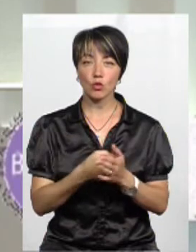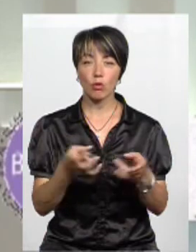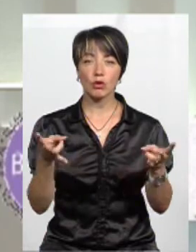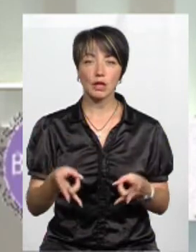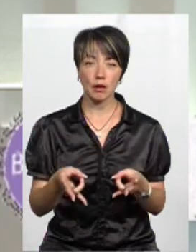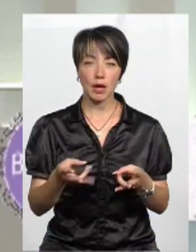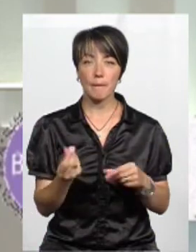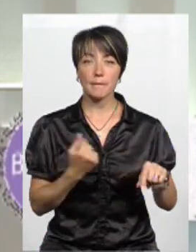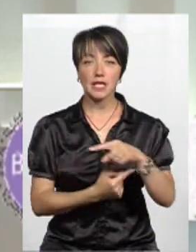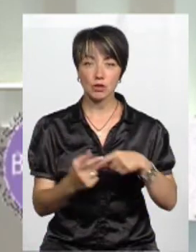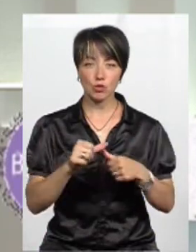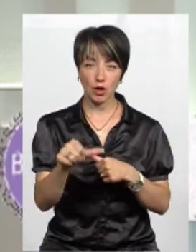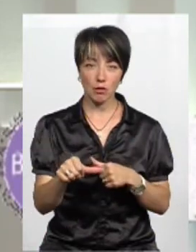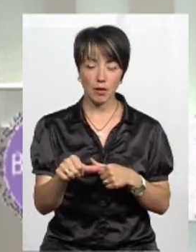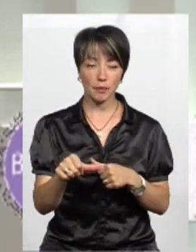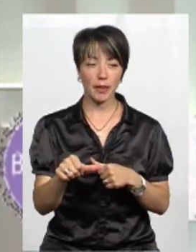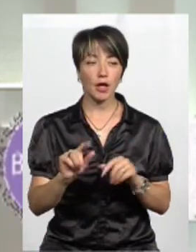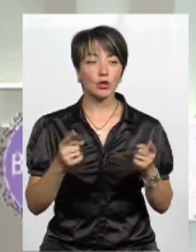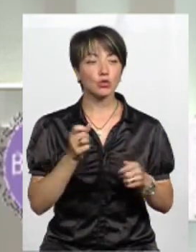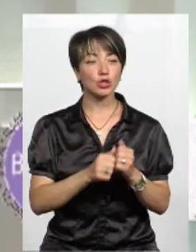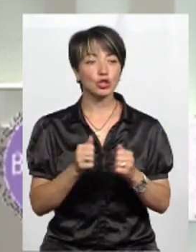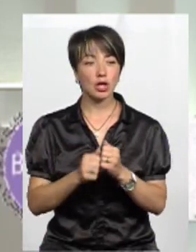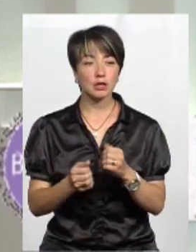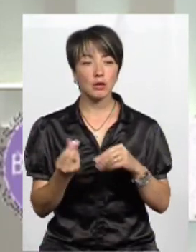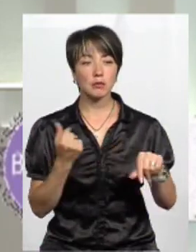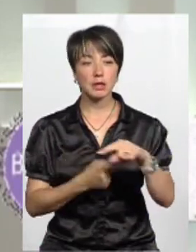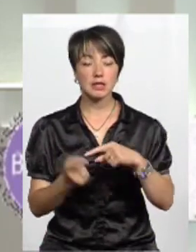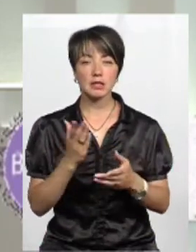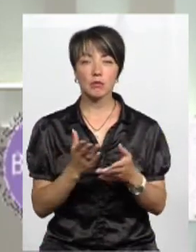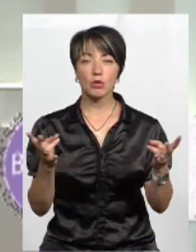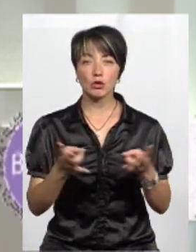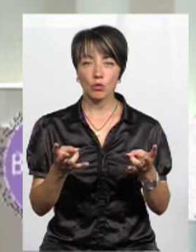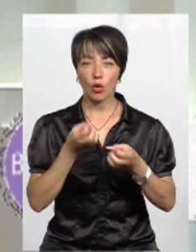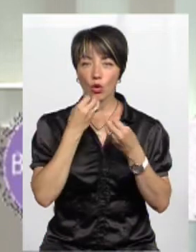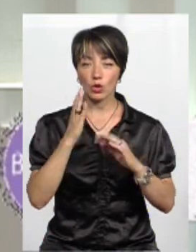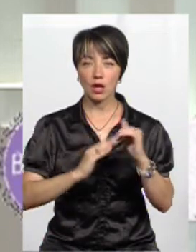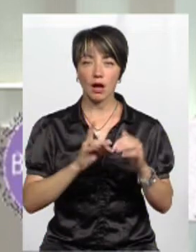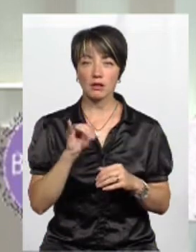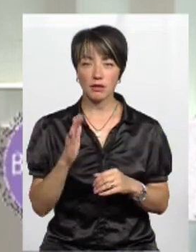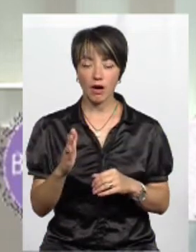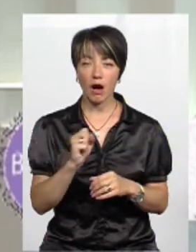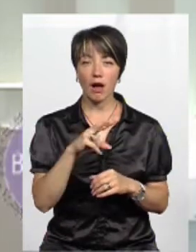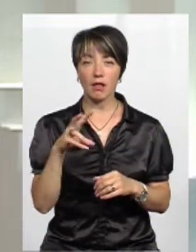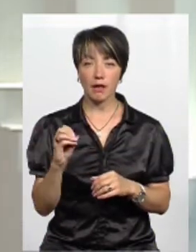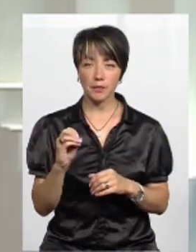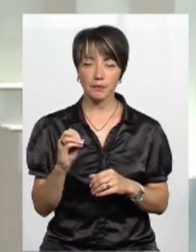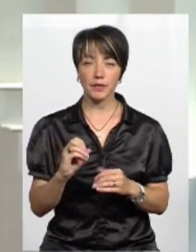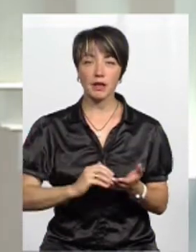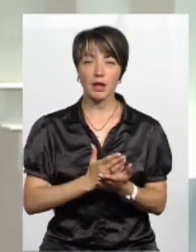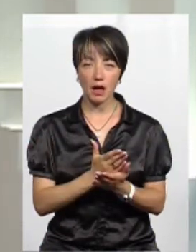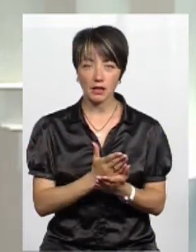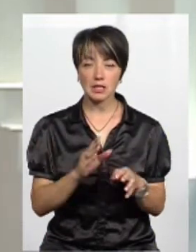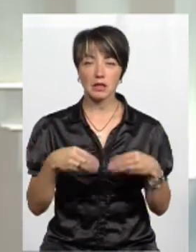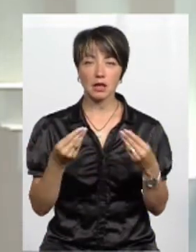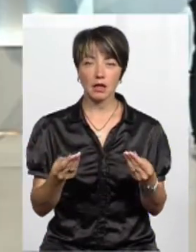до потреб бізнесу, зокрема, тому що дуже часто бізнес він потребує хороших кадрів. Однак якість,